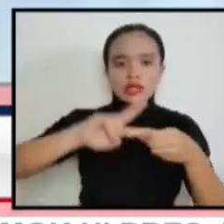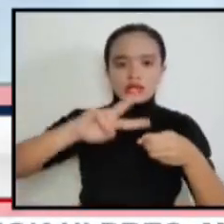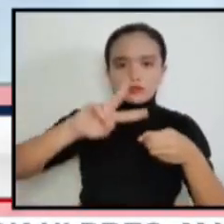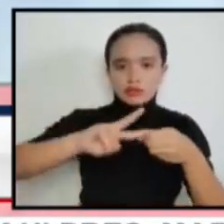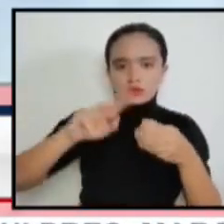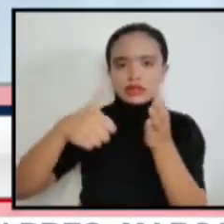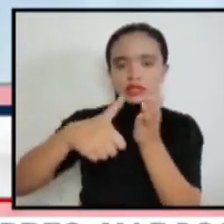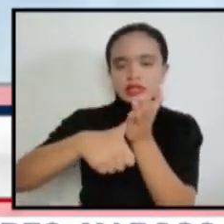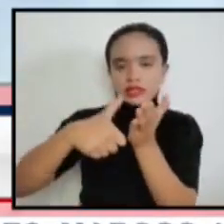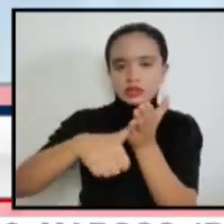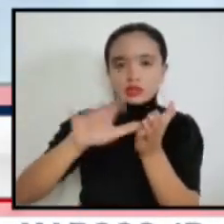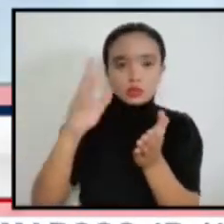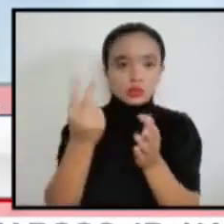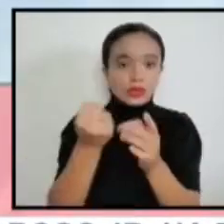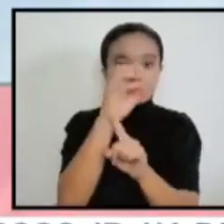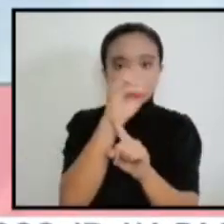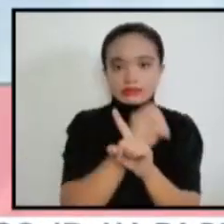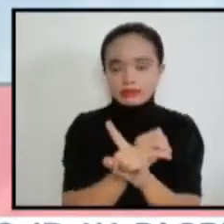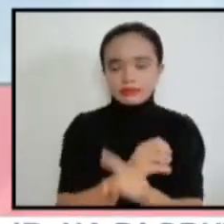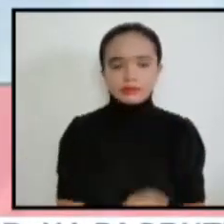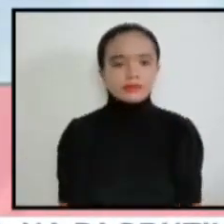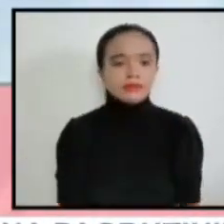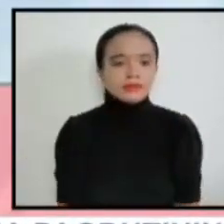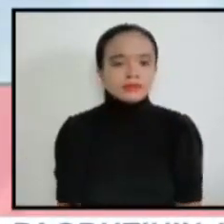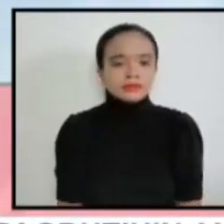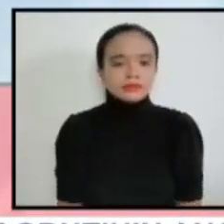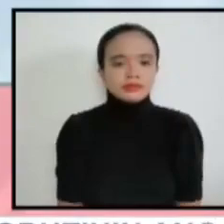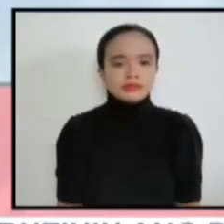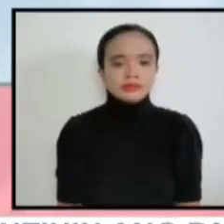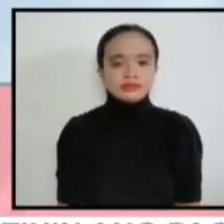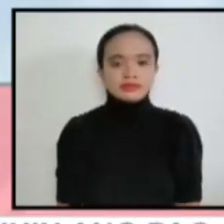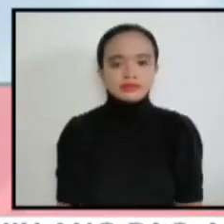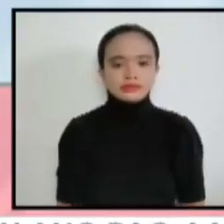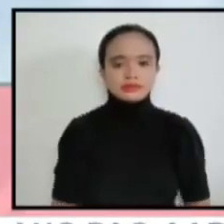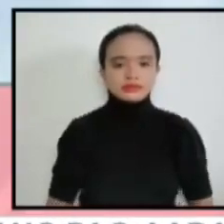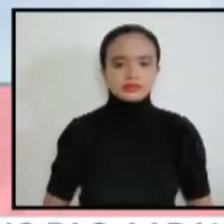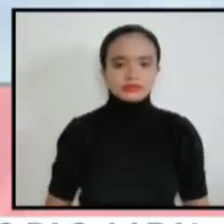Naomi Tiburcio, para sa Morning Show ng Bayan, Rise and Shine Pilipinas.